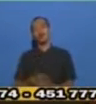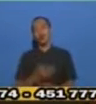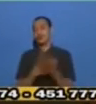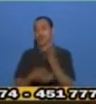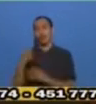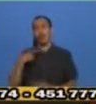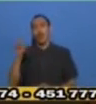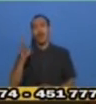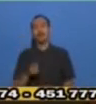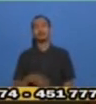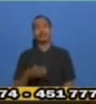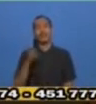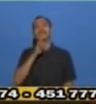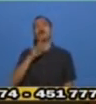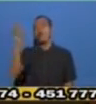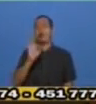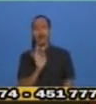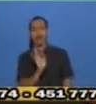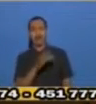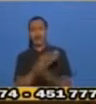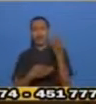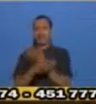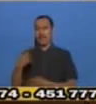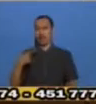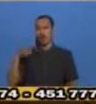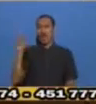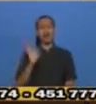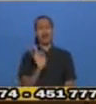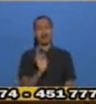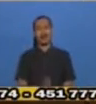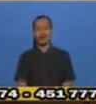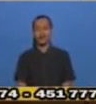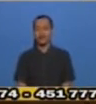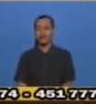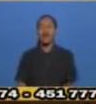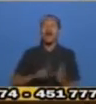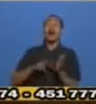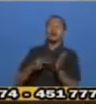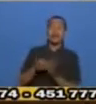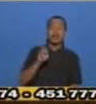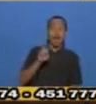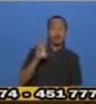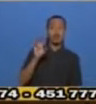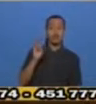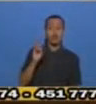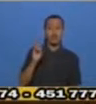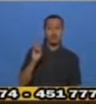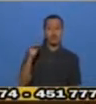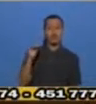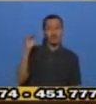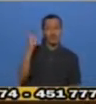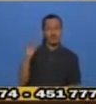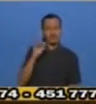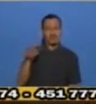harus insya Allah enggak ya. Oke, jadi benar-benar harus menjadi PR ya ini yang 30 sekian persen ini ya Bu Pembayun ya, harus kerjasama terus